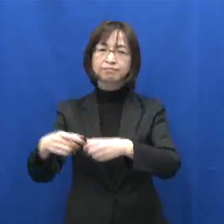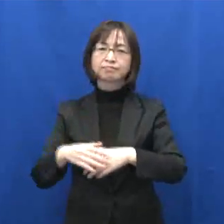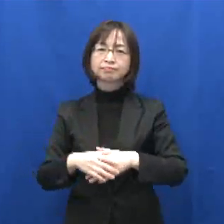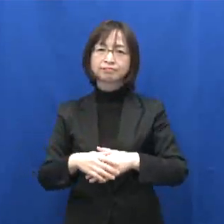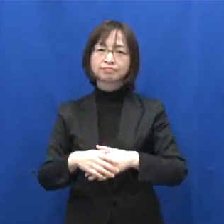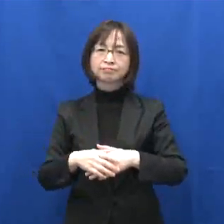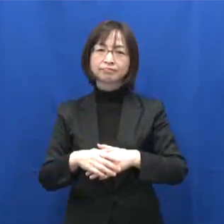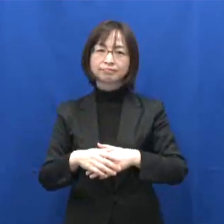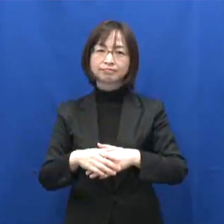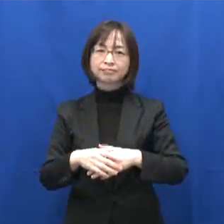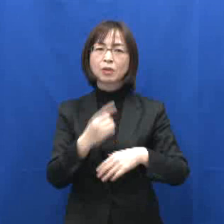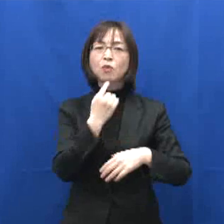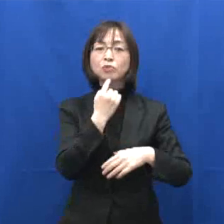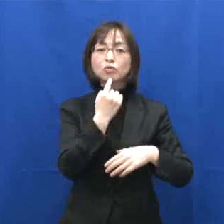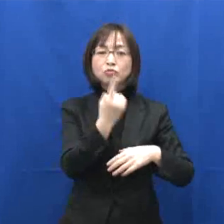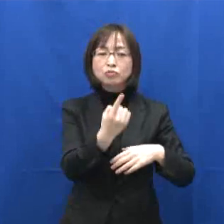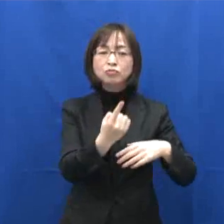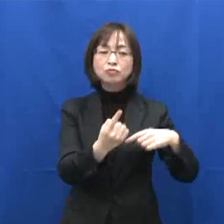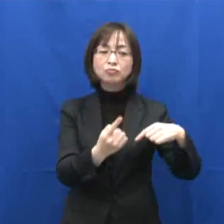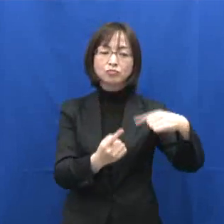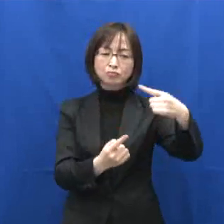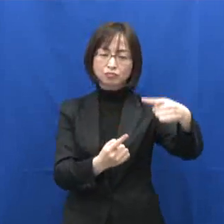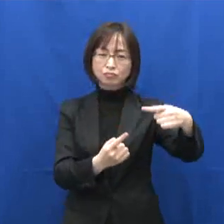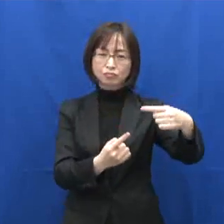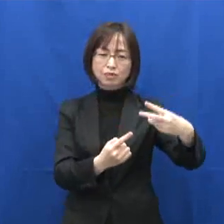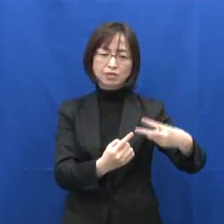はい、またこれも端っこの部分で